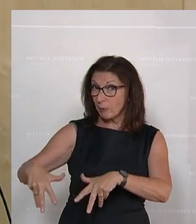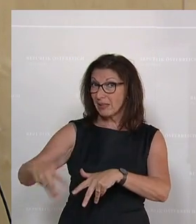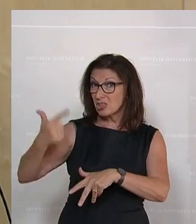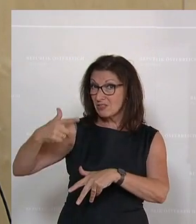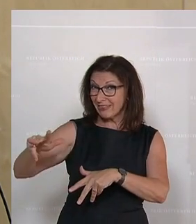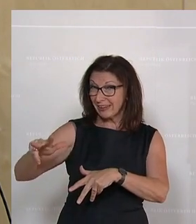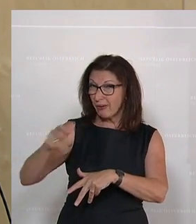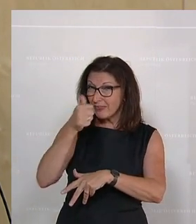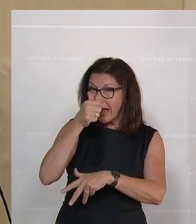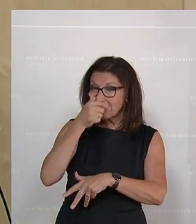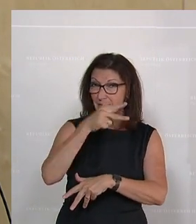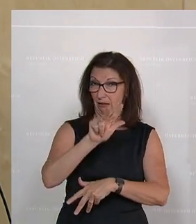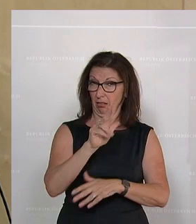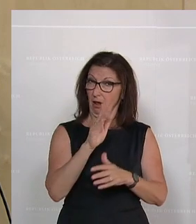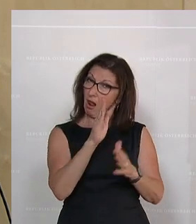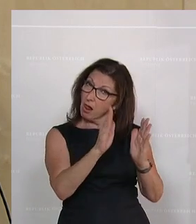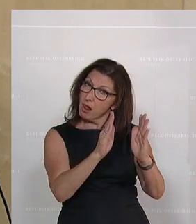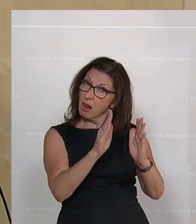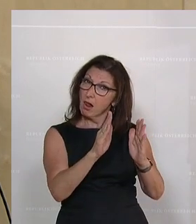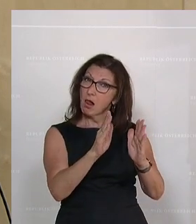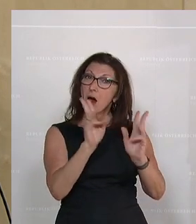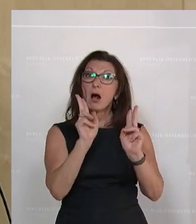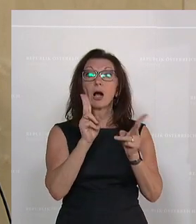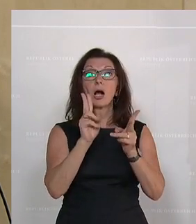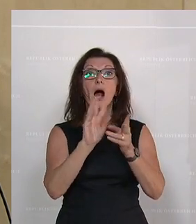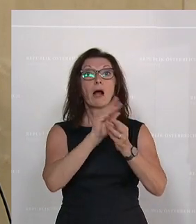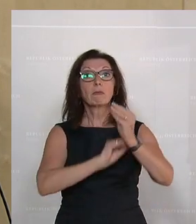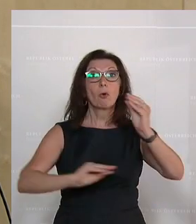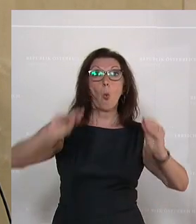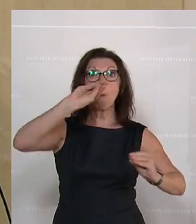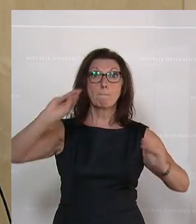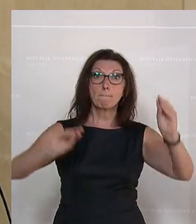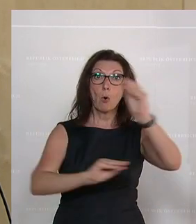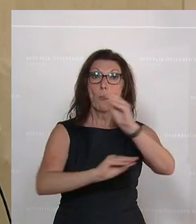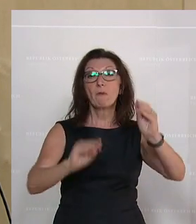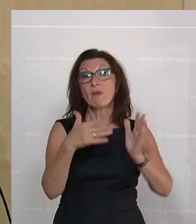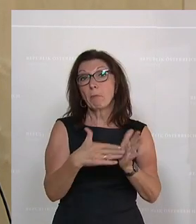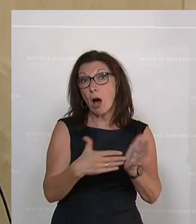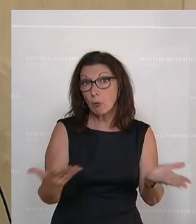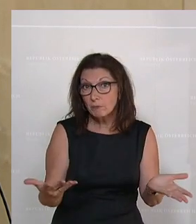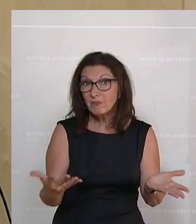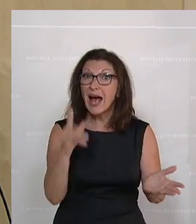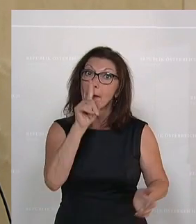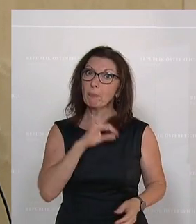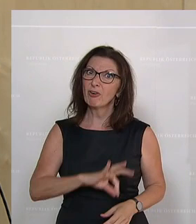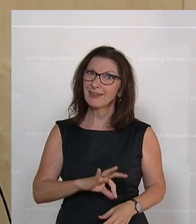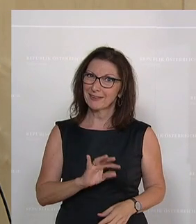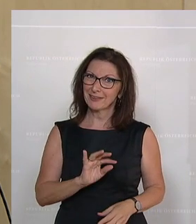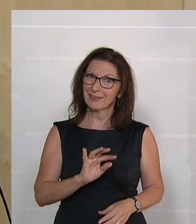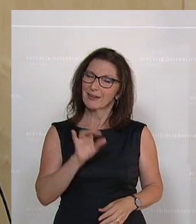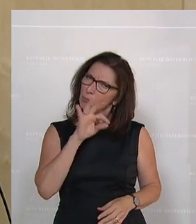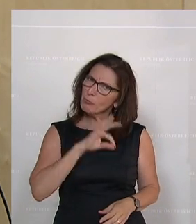das eine drittel dass wir umverteilen können ja für notwendigkeiten es gibt aber die ist verpflichtend das ist